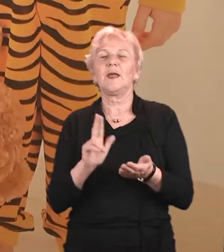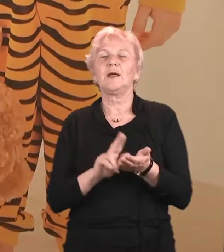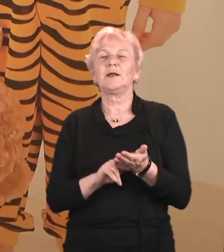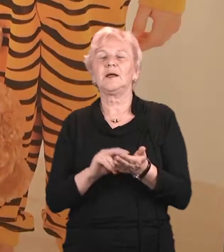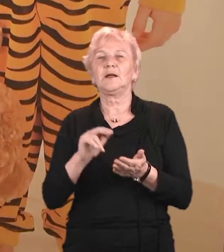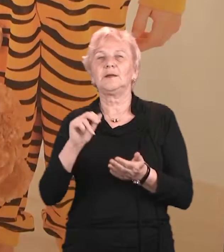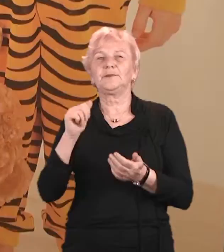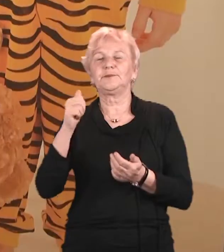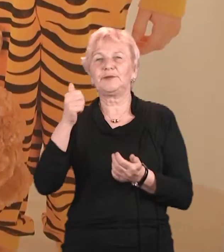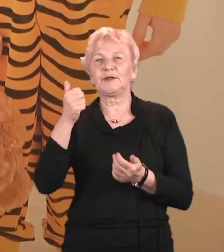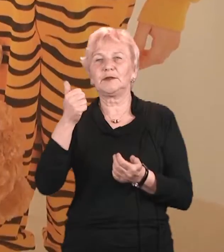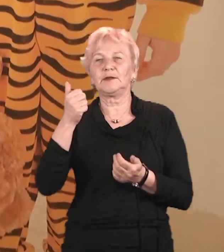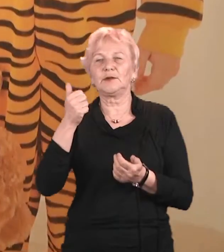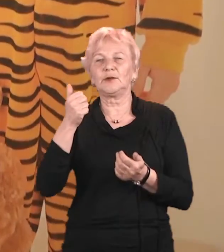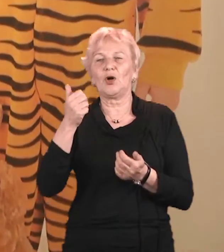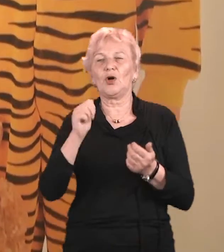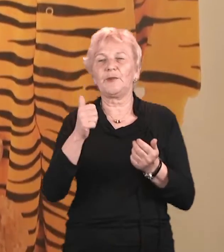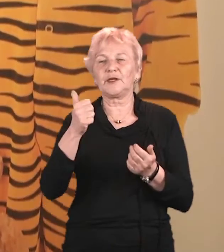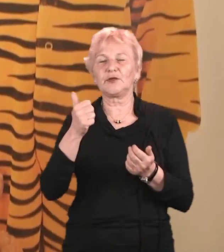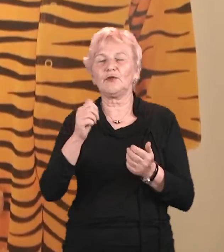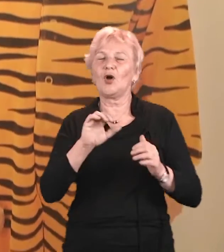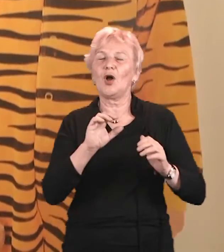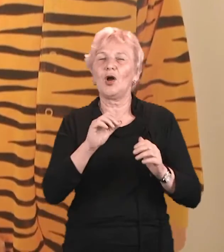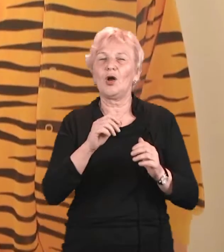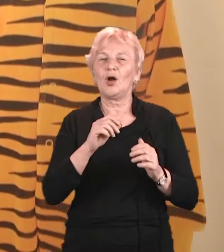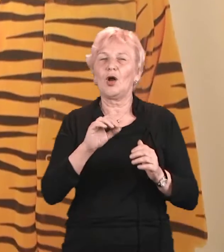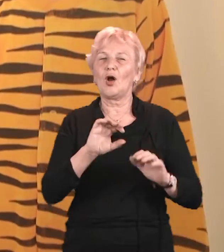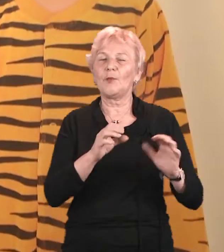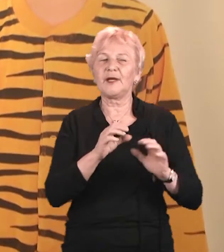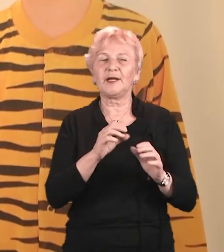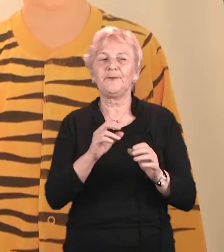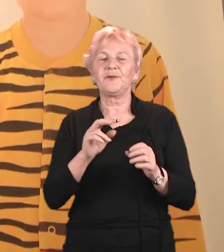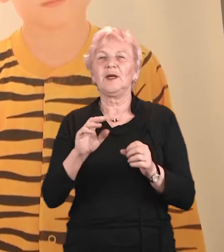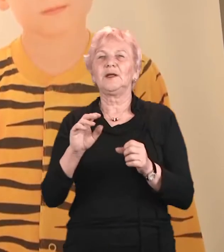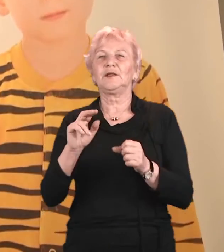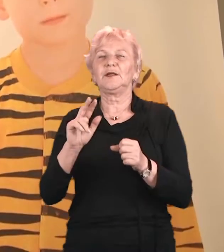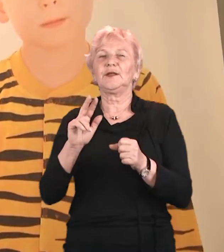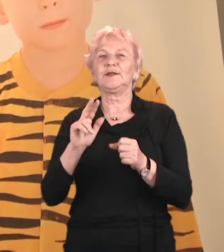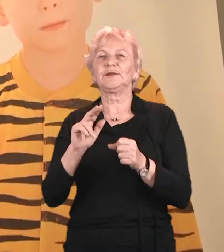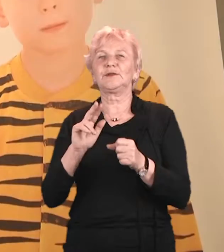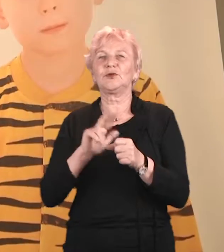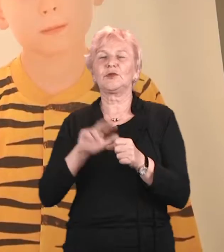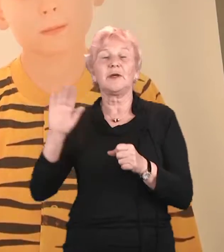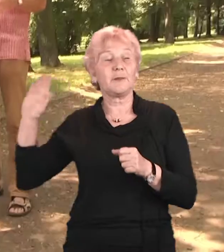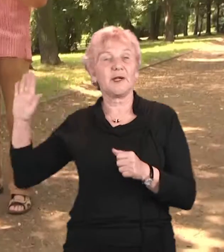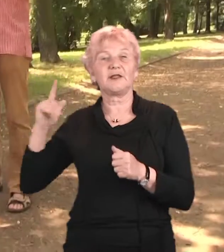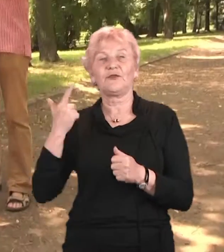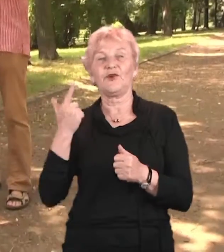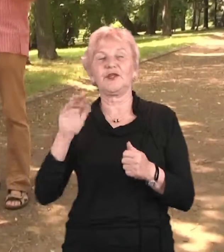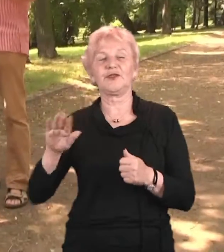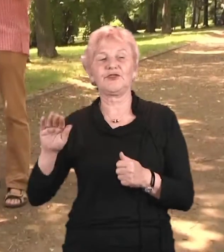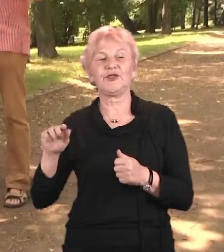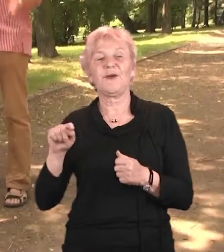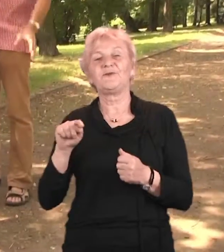zastępczą, mając 2 własnych dzieci po raz pierwszy 6 lat temu, zdecydowali się Państwo Monika i Krystian Bieniek, którzy